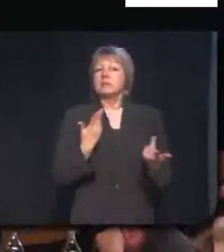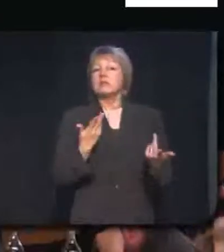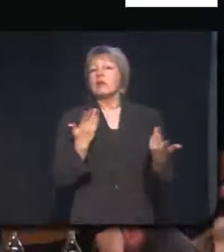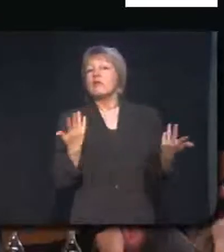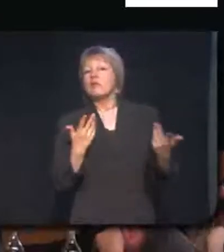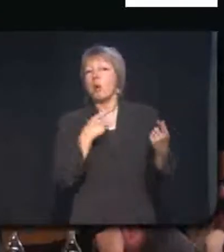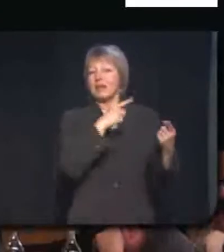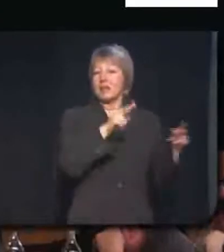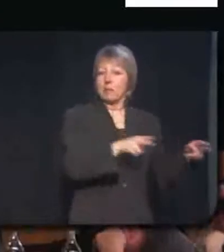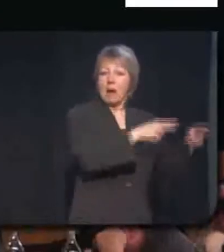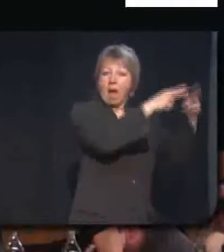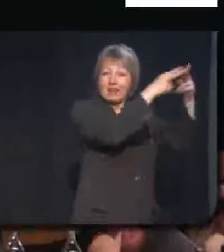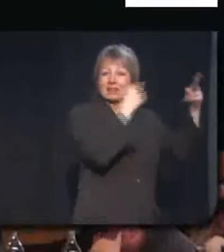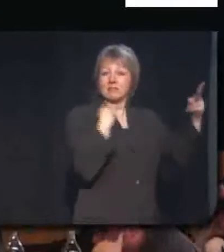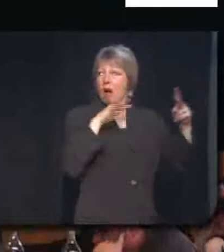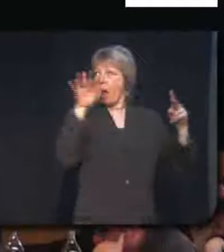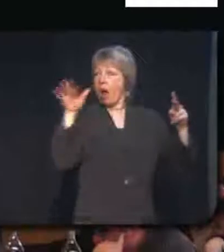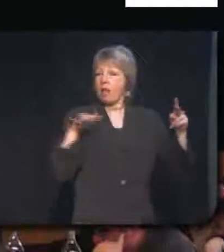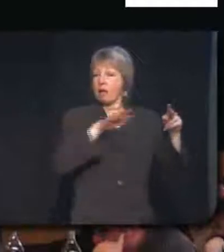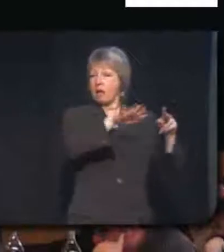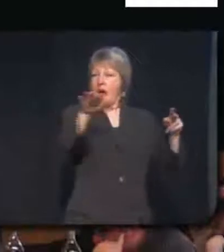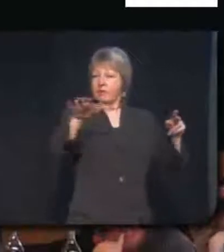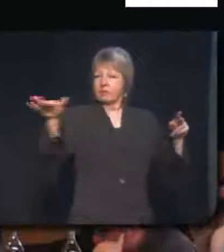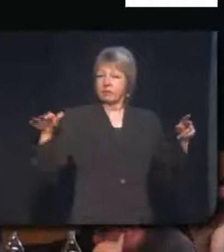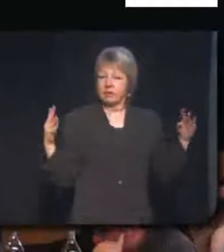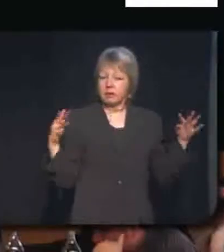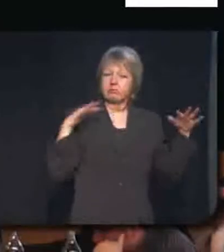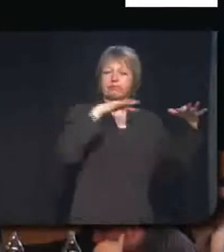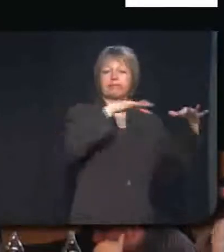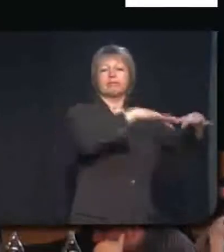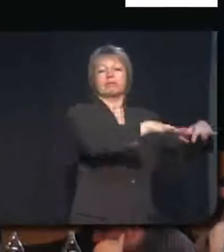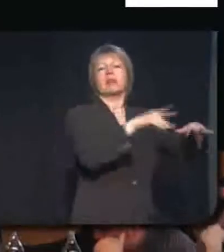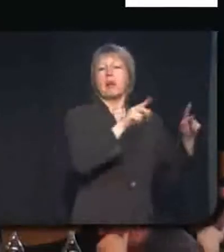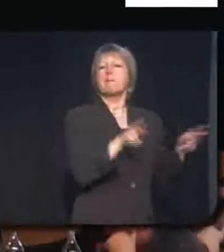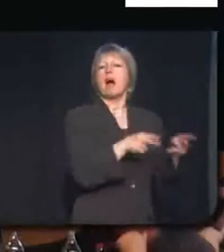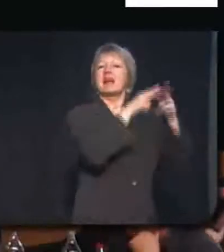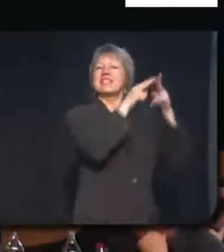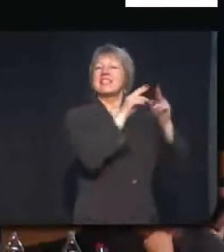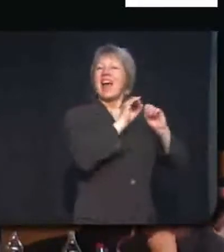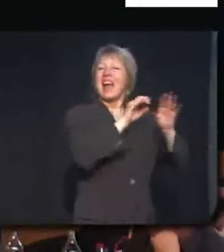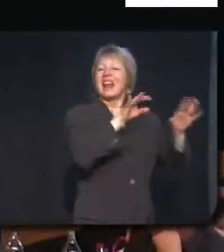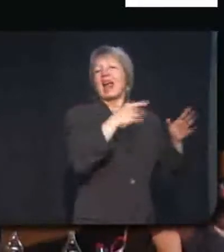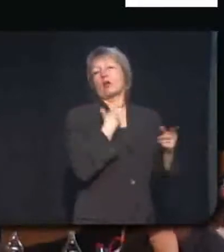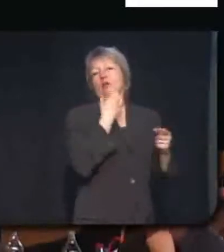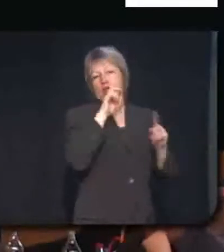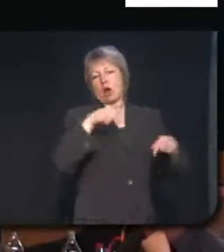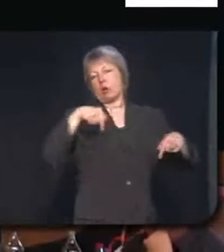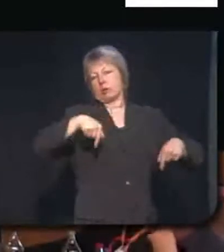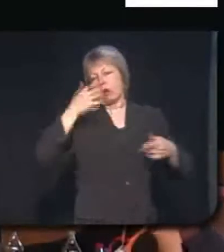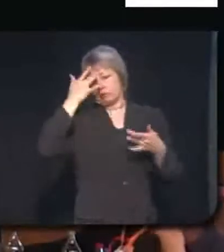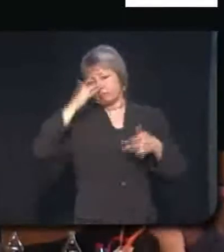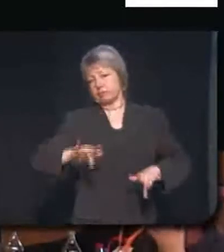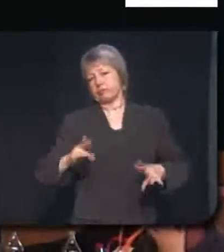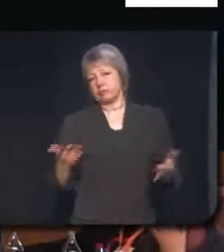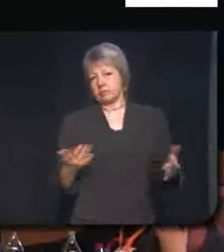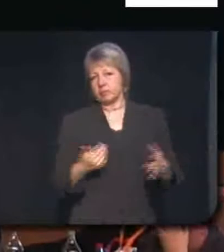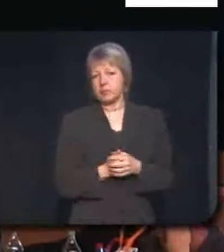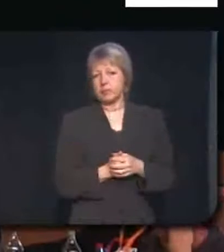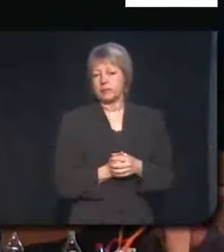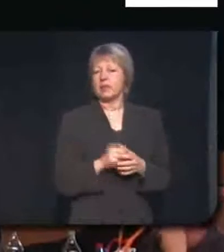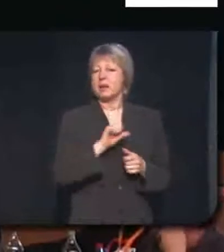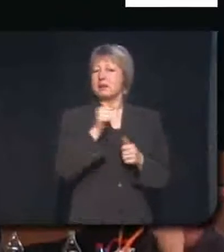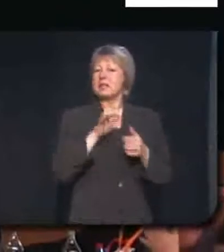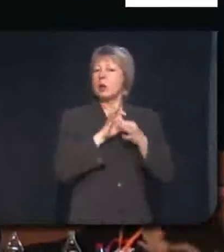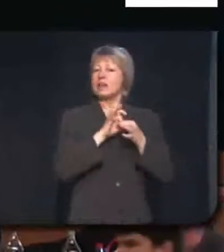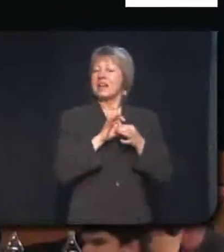in Paris abgestimmten Zweck dieser Partei also die sogenannte Pariser Erklärung anzunehmen gerade im Hinblick auf die Europawahl